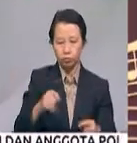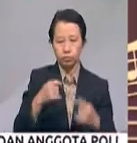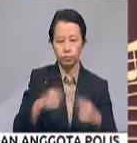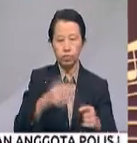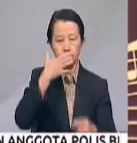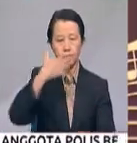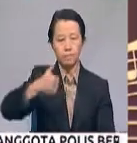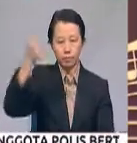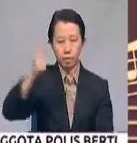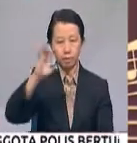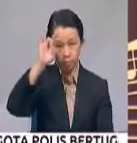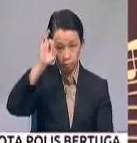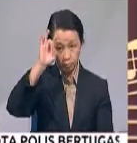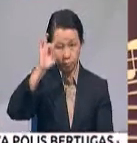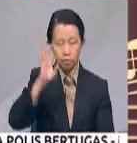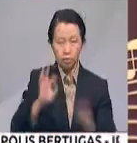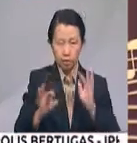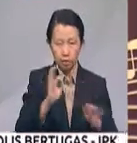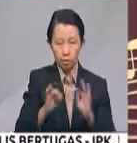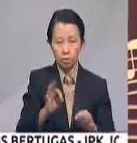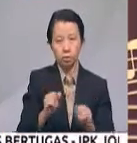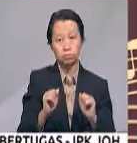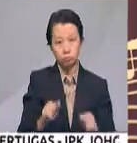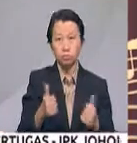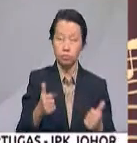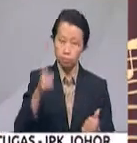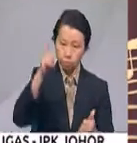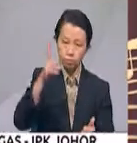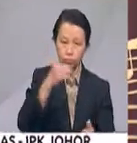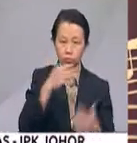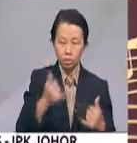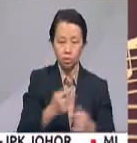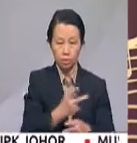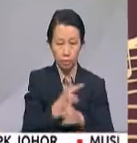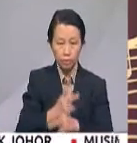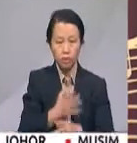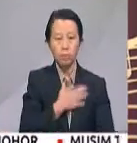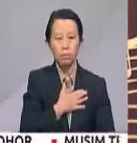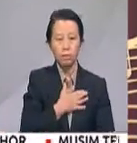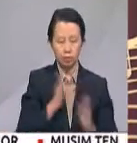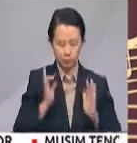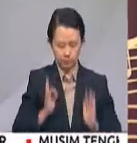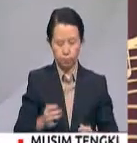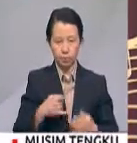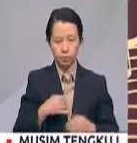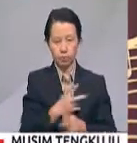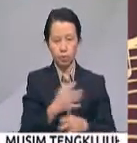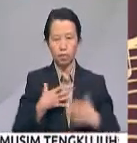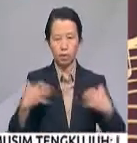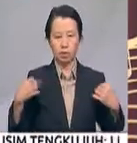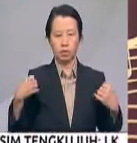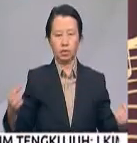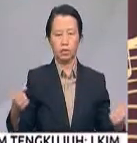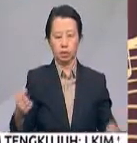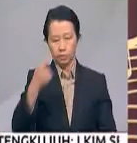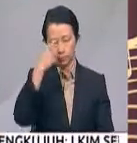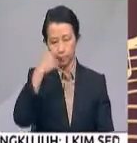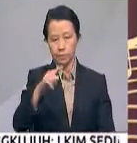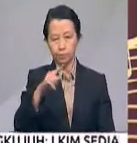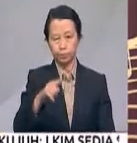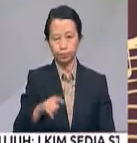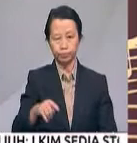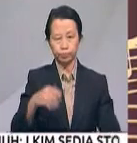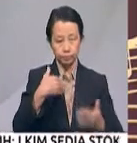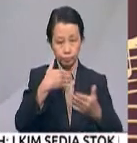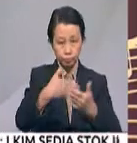lah. InsyaAllah kalau diizinkan. Pasal tu sekarang saya tengah jaga saya punya fitness, jaga saya punya kesihatan untuk